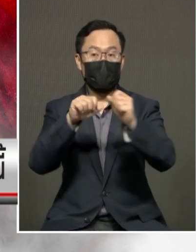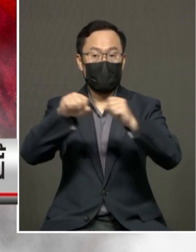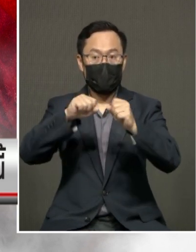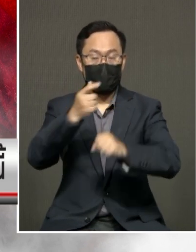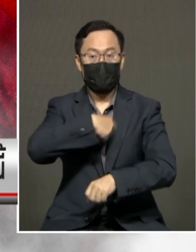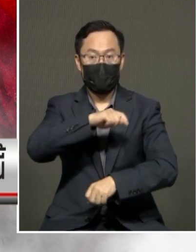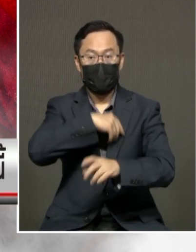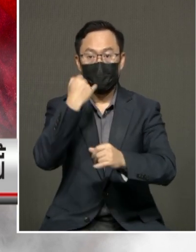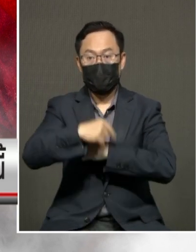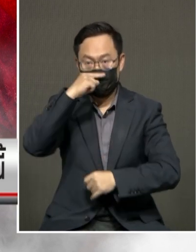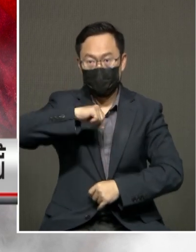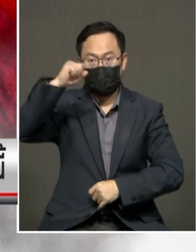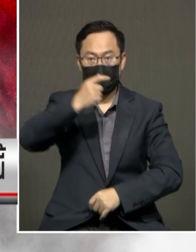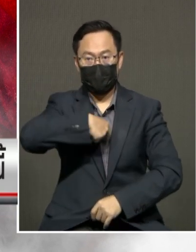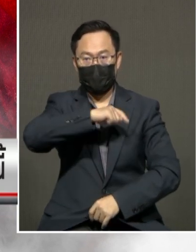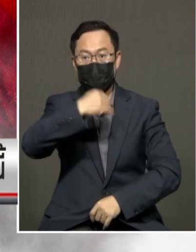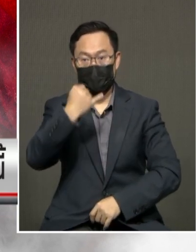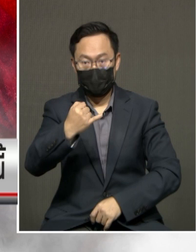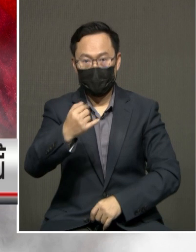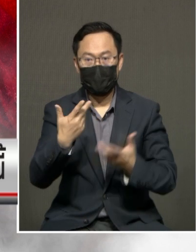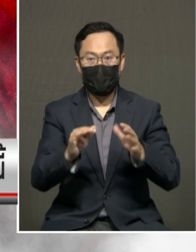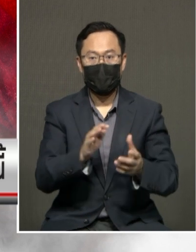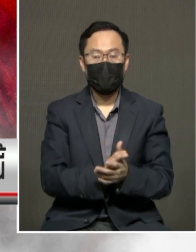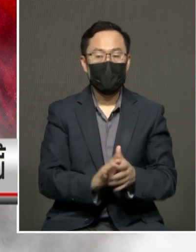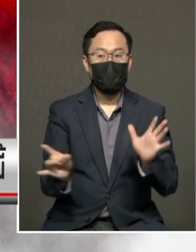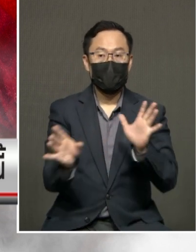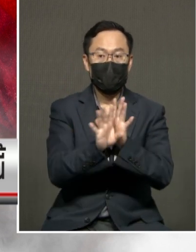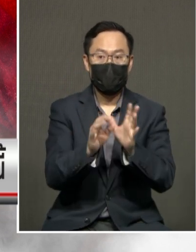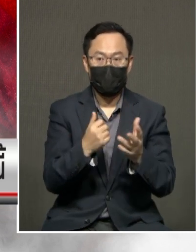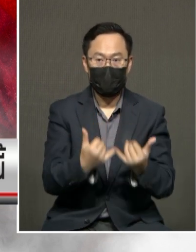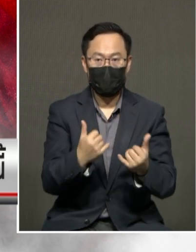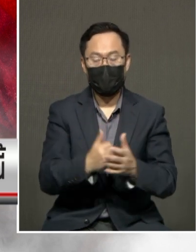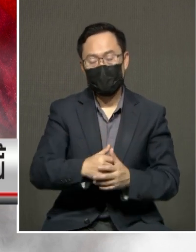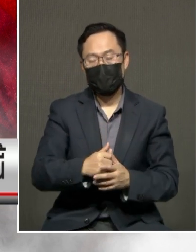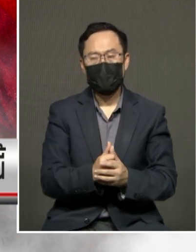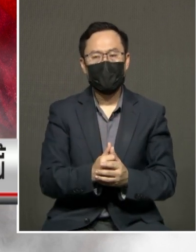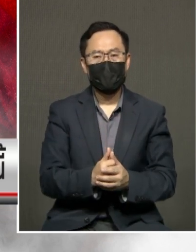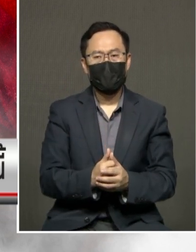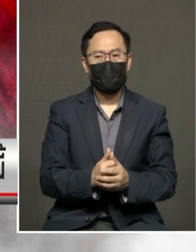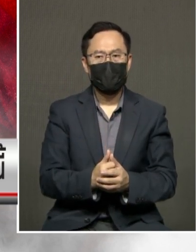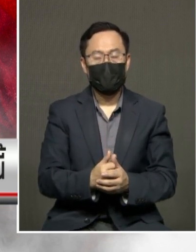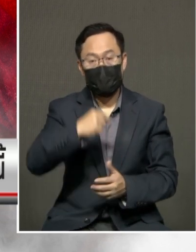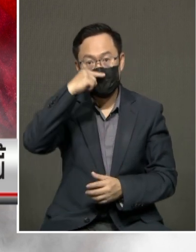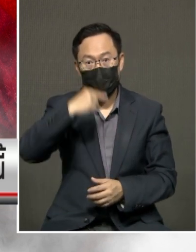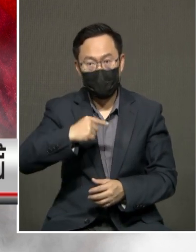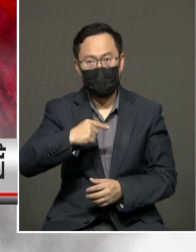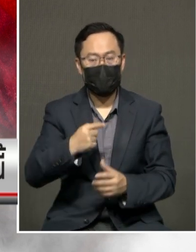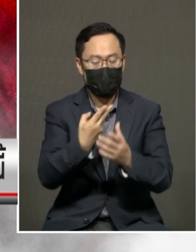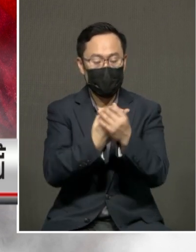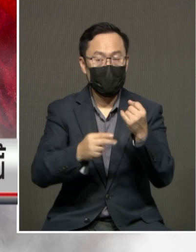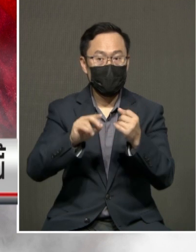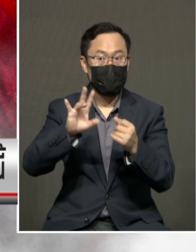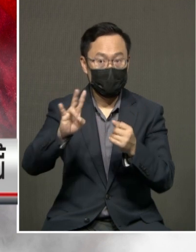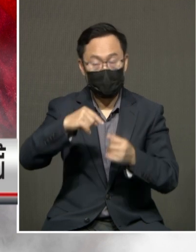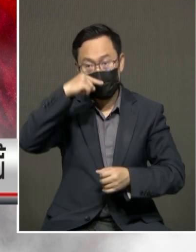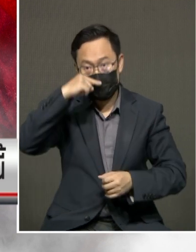ร์เทคแพ้คะแนนนักชกจากตุรกีซาร่าโดการค่ะนอกจากนี้นะคะทาง T-Sport 7ค่ะก็มีการถ่าย